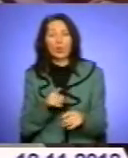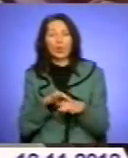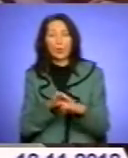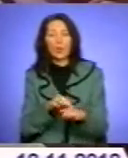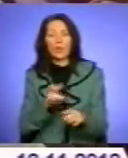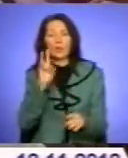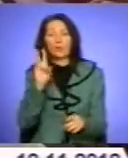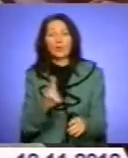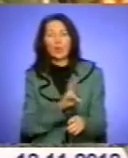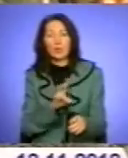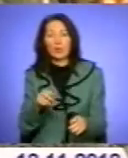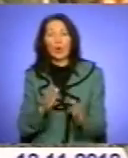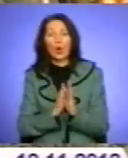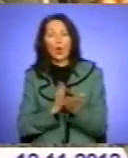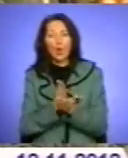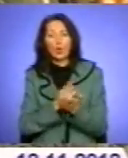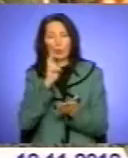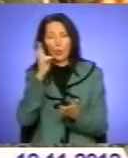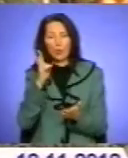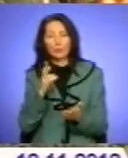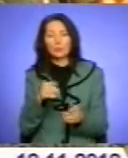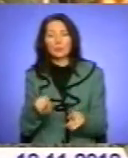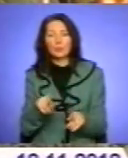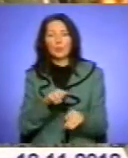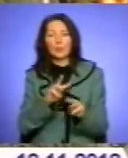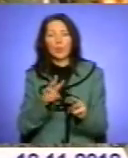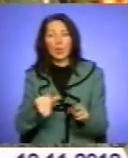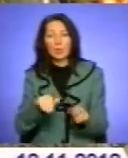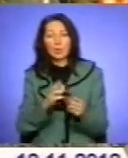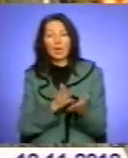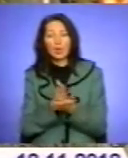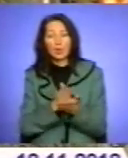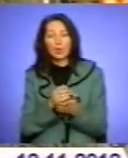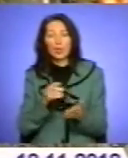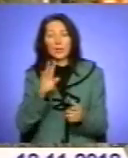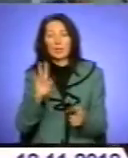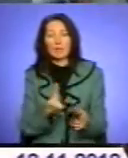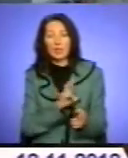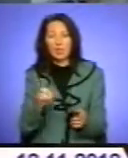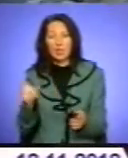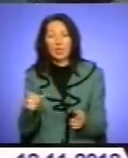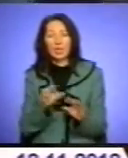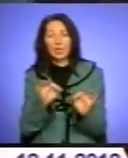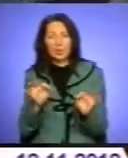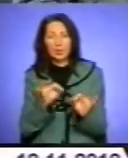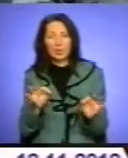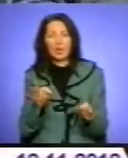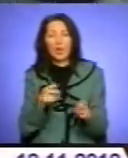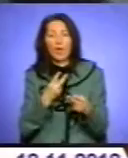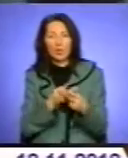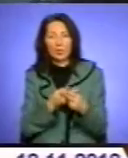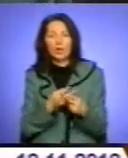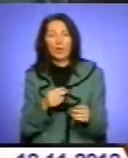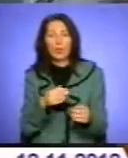також молитовно вшанували святині православ'я. Після служіння священик звернувся з повчальним словом до в'язнів. Бажав їм терпіння в роботі